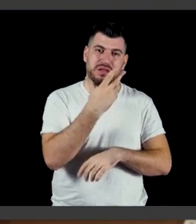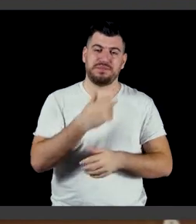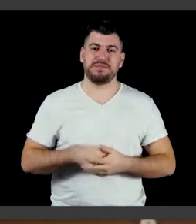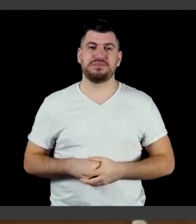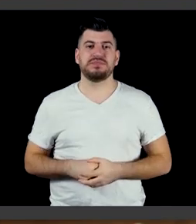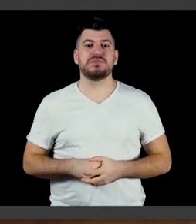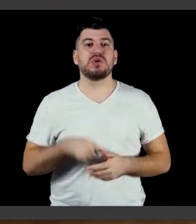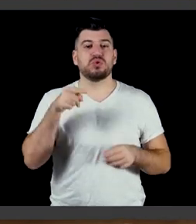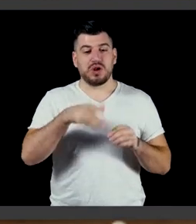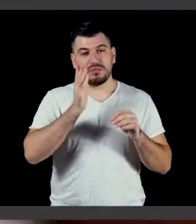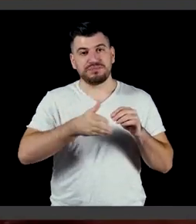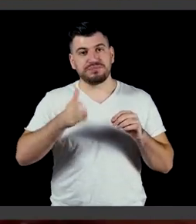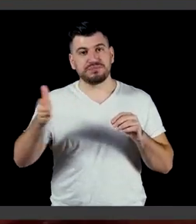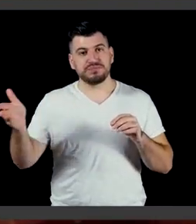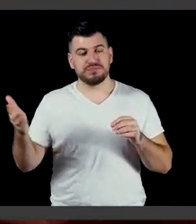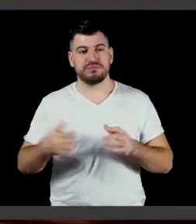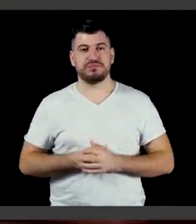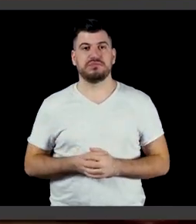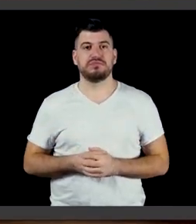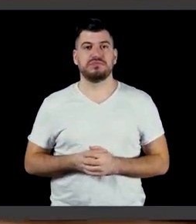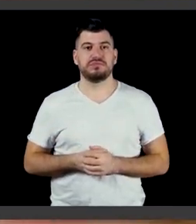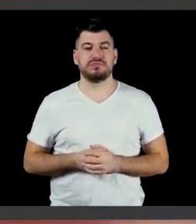τώρα και θα το κόψω σε μικρές λωρίδες.